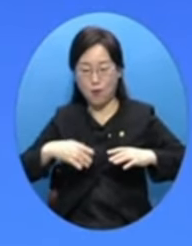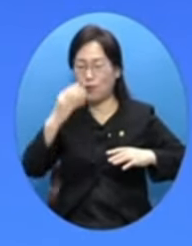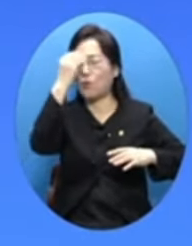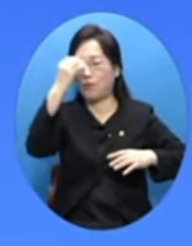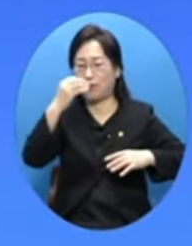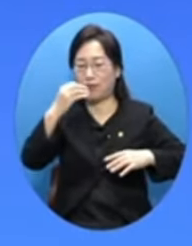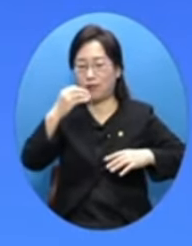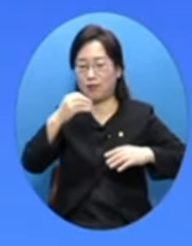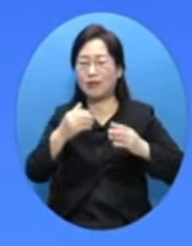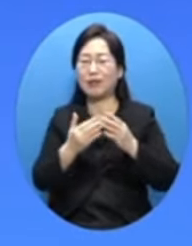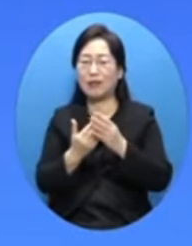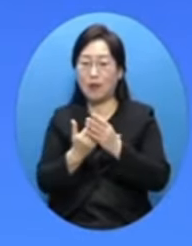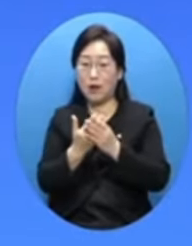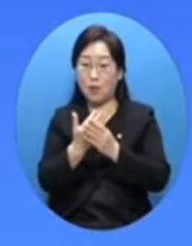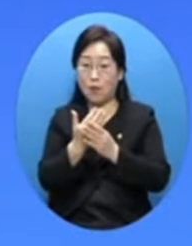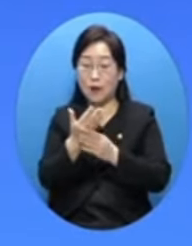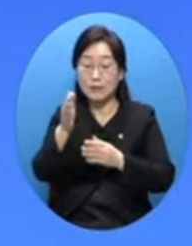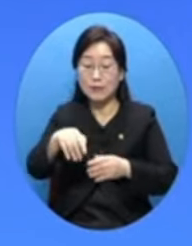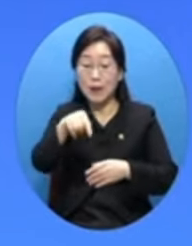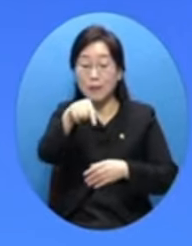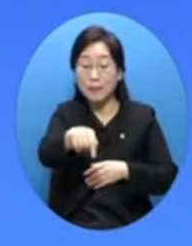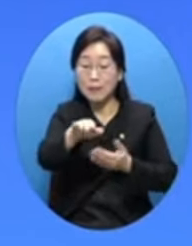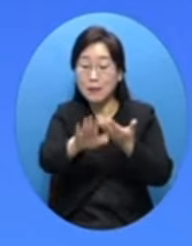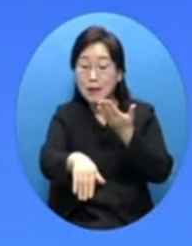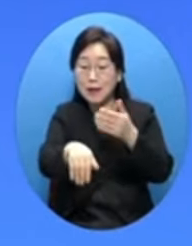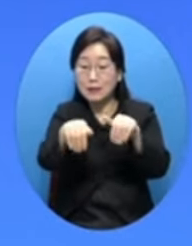들었는데 그 밑에 일하는